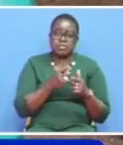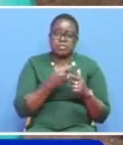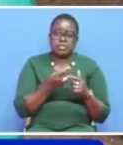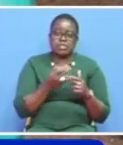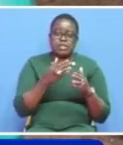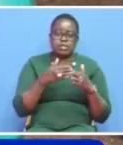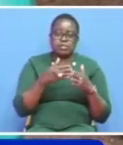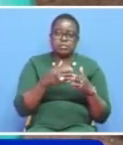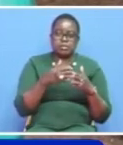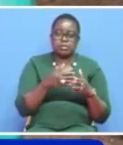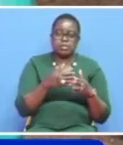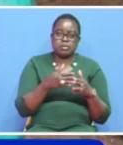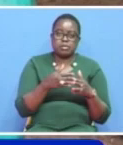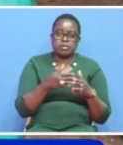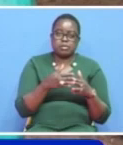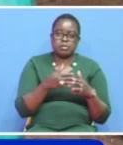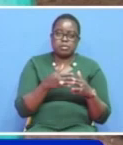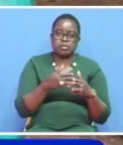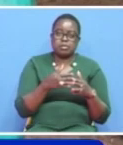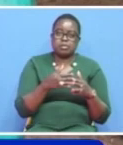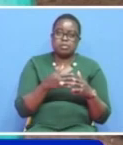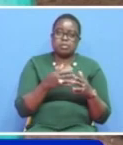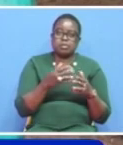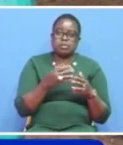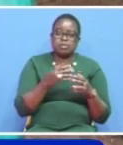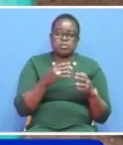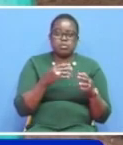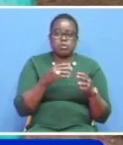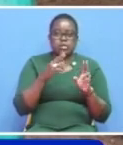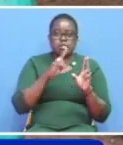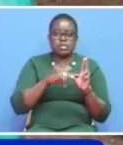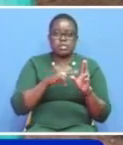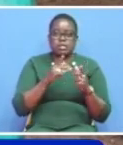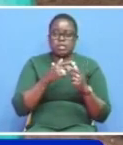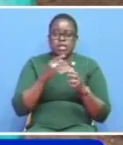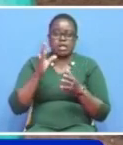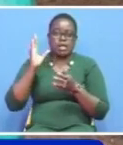tabia mbaya kwa kiti akitoka hapo akanibeba